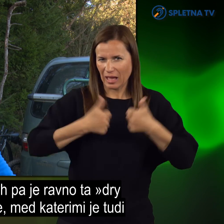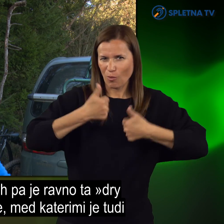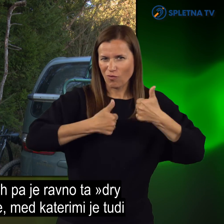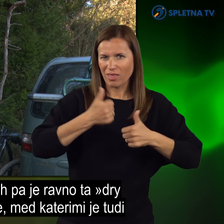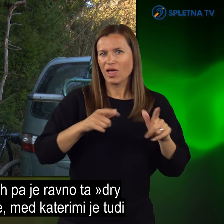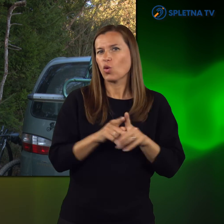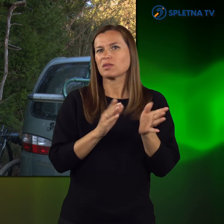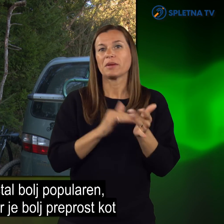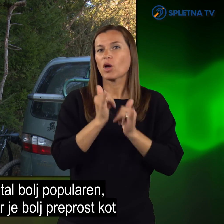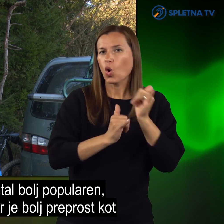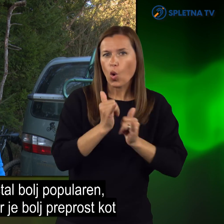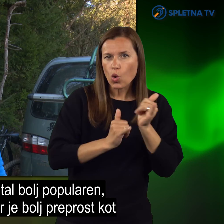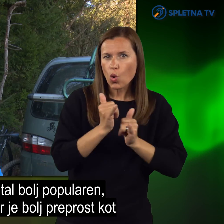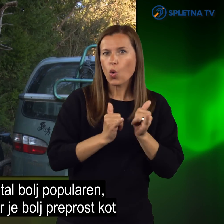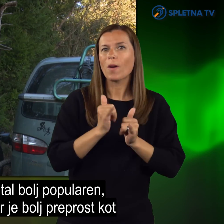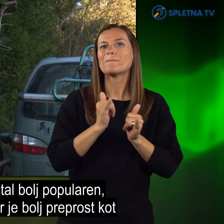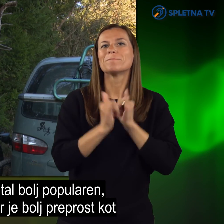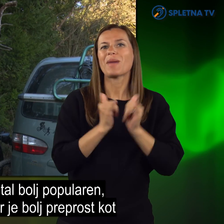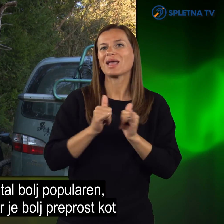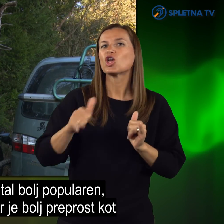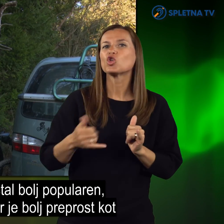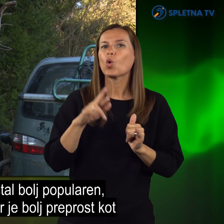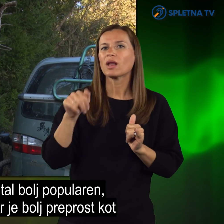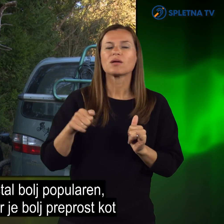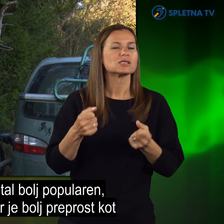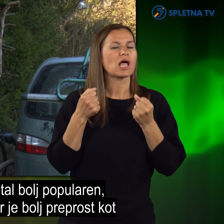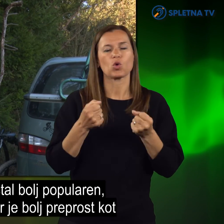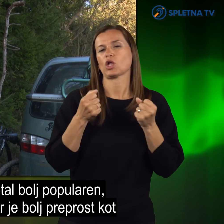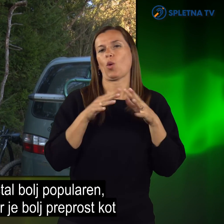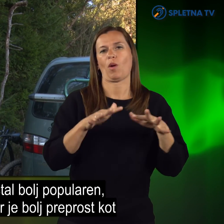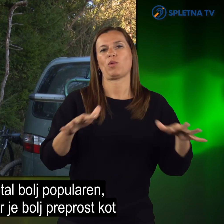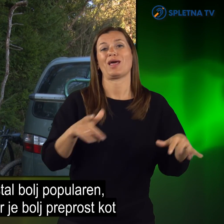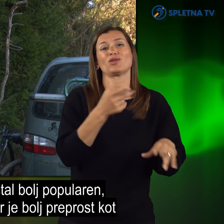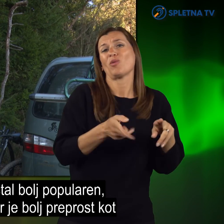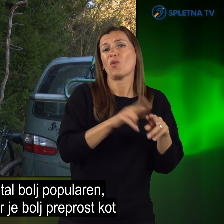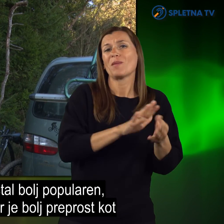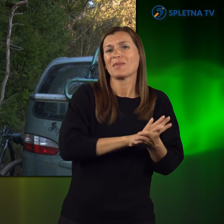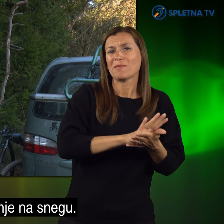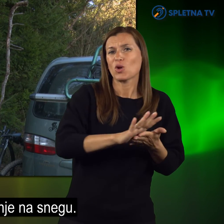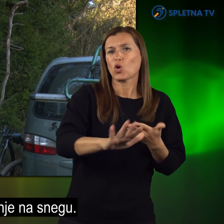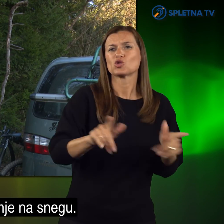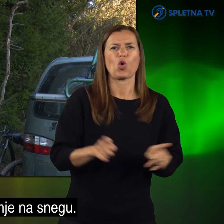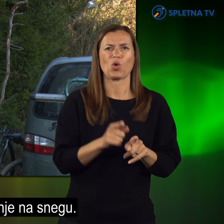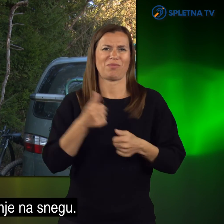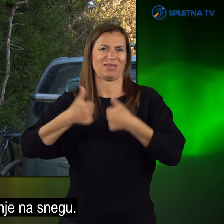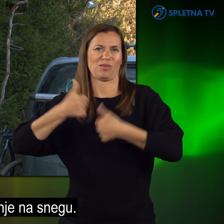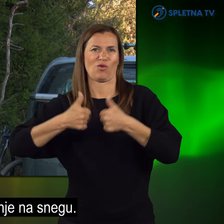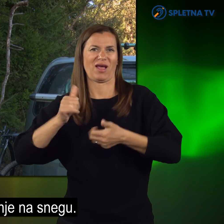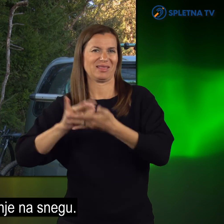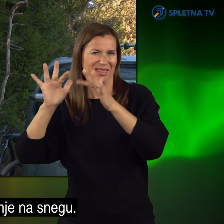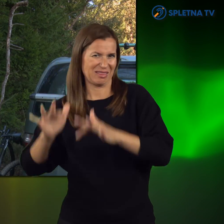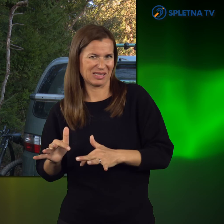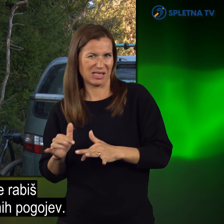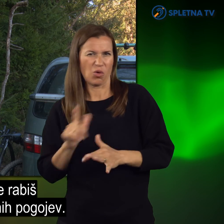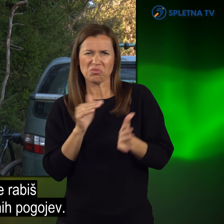med katerimi je tudi bikejoring, postal v bistvu zelo popularen, zato ker je bolj simpel kot samo tekmovanje na